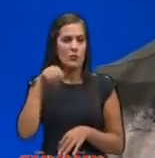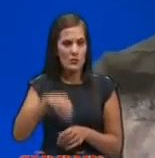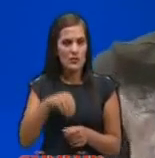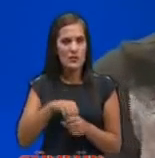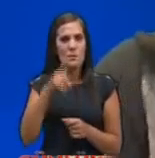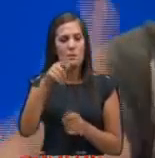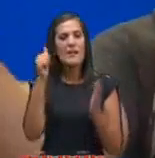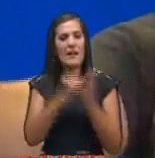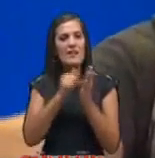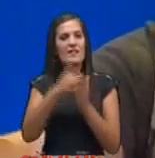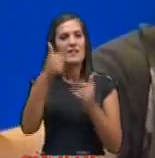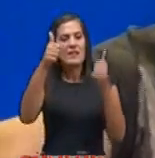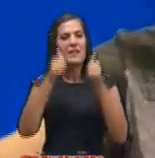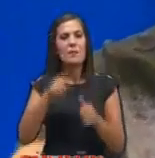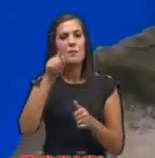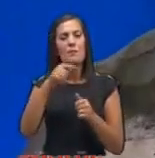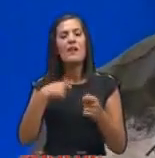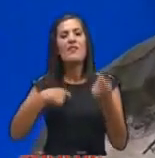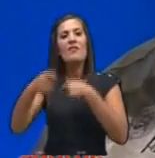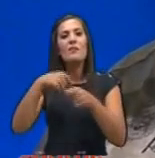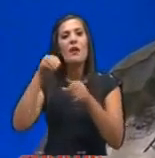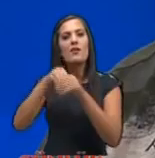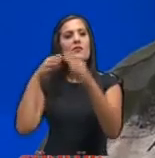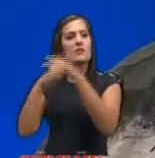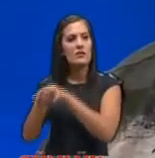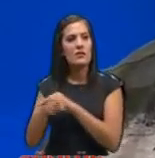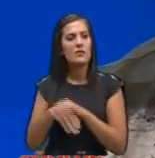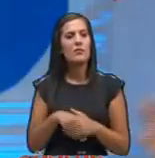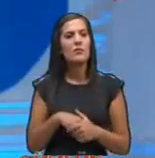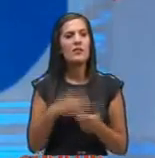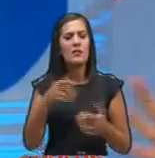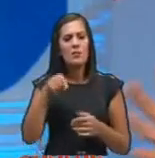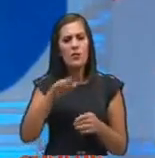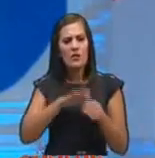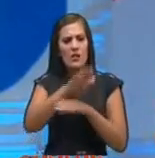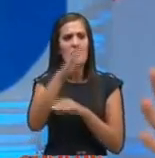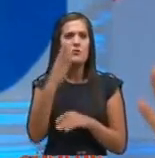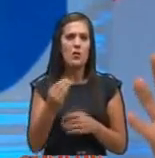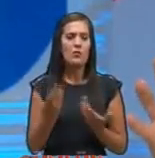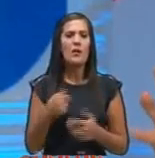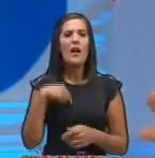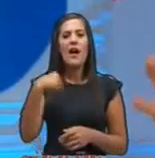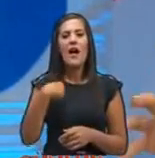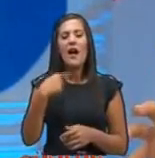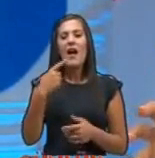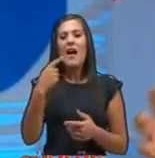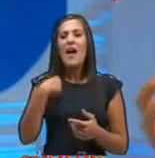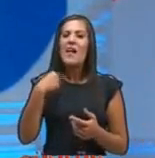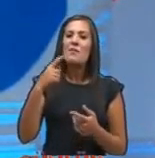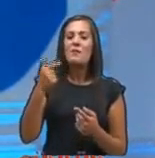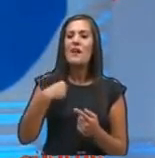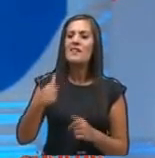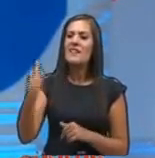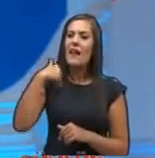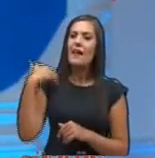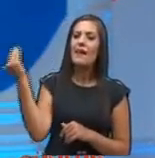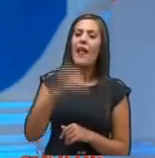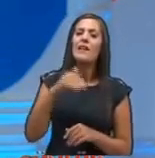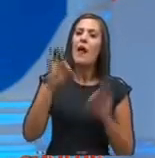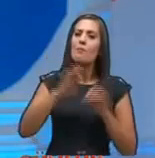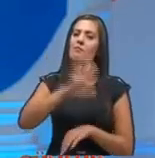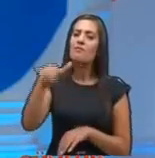Evet, evet. Sonra yollar. Sonra ben gene müzik yapmakta ısrar ettim. Orada güzel bir grup kurdum şeyde